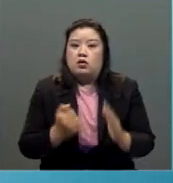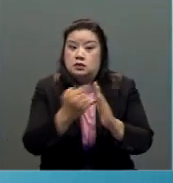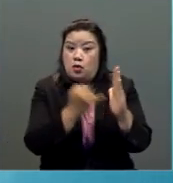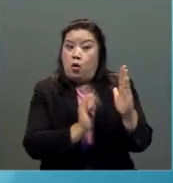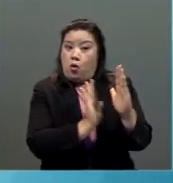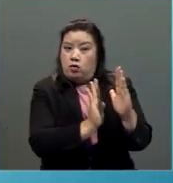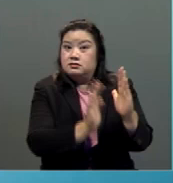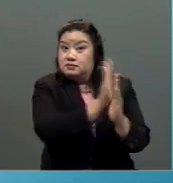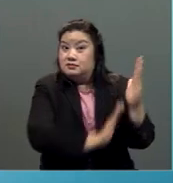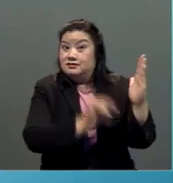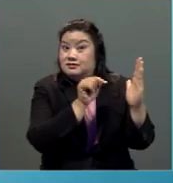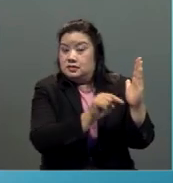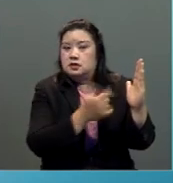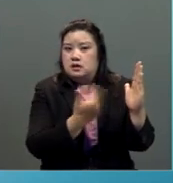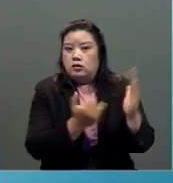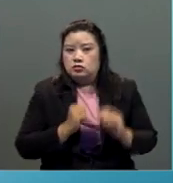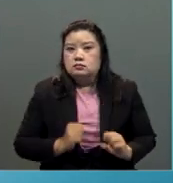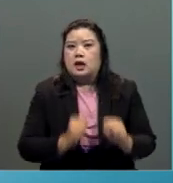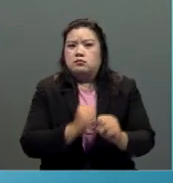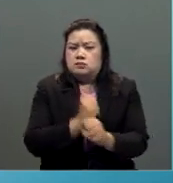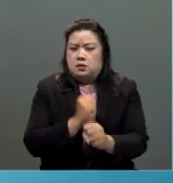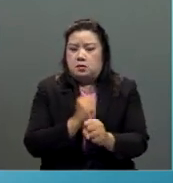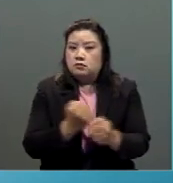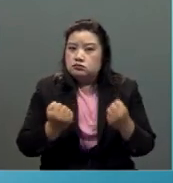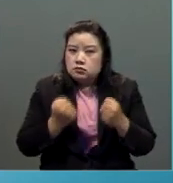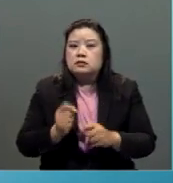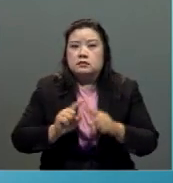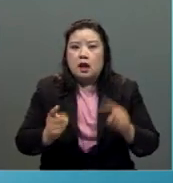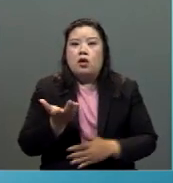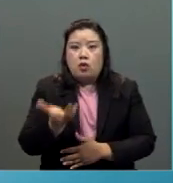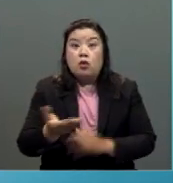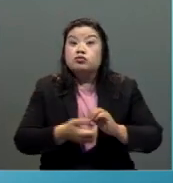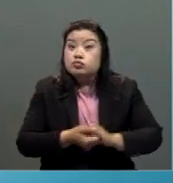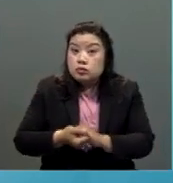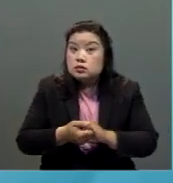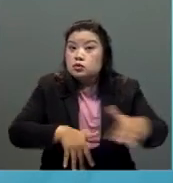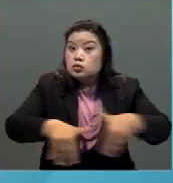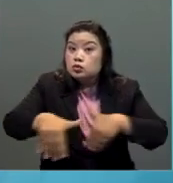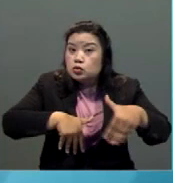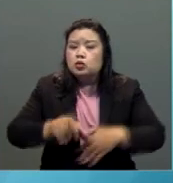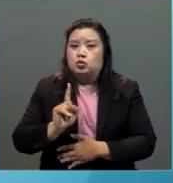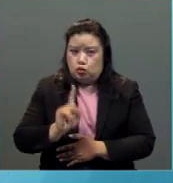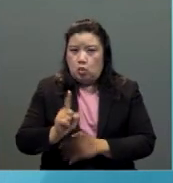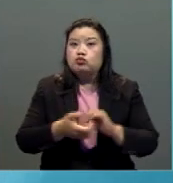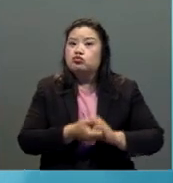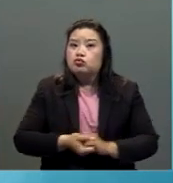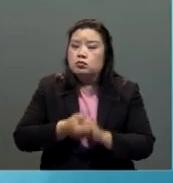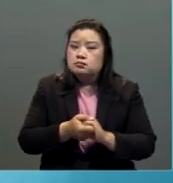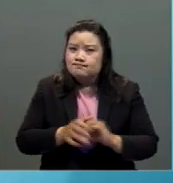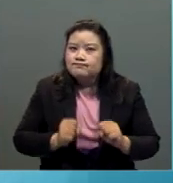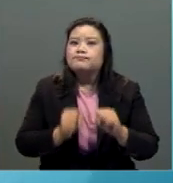ำงานกันอย่างเข้มแข็งต้องขอความร่วมมือจากพี่น้องประชาชนในการที่จะต้องให้ความร่วมมือแบบเต็มที่